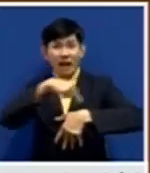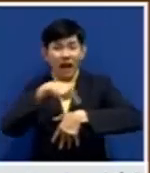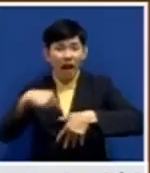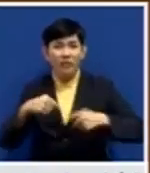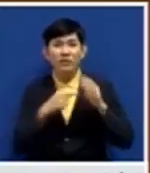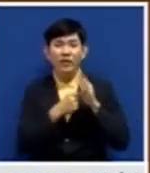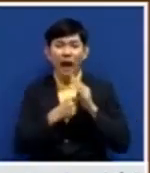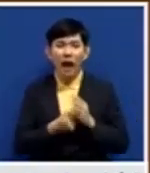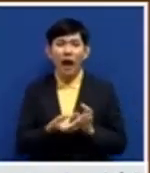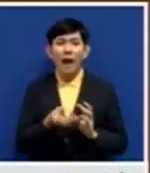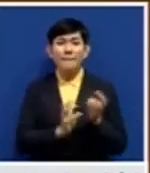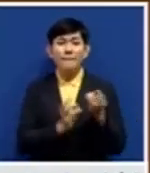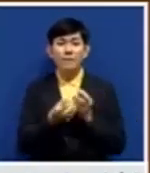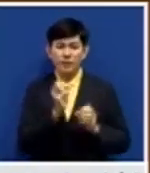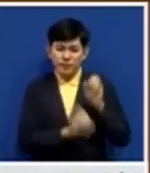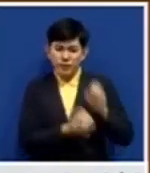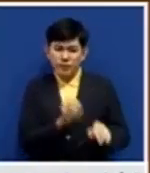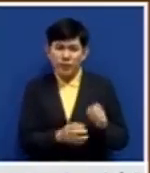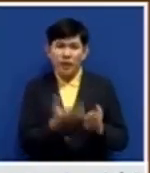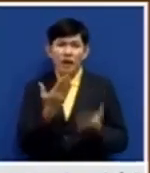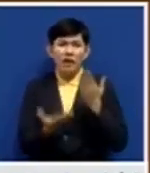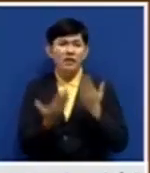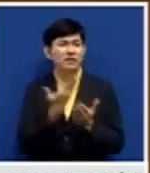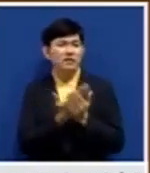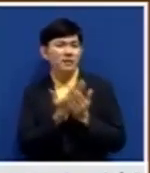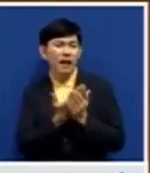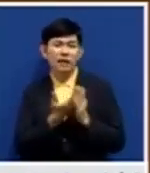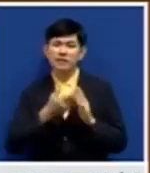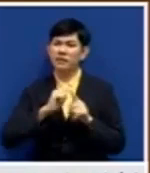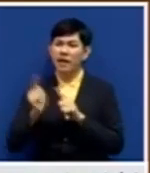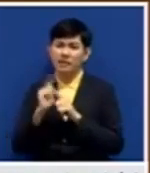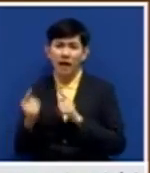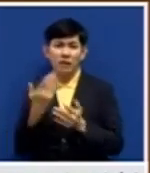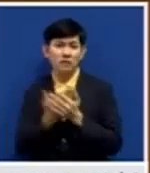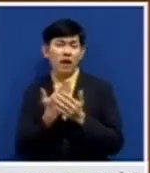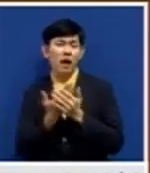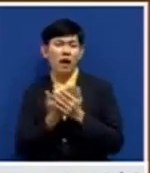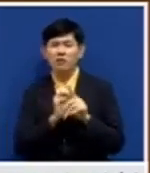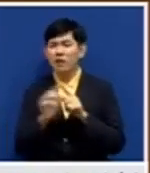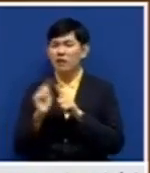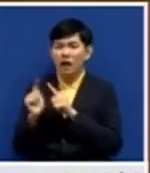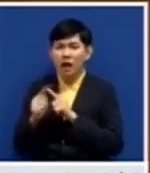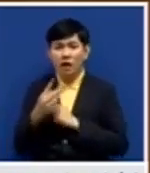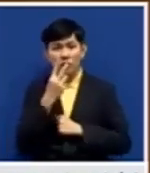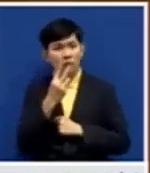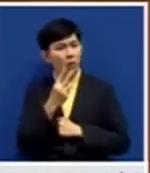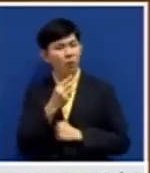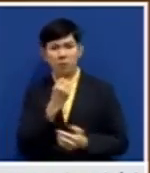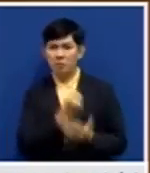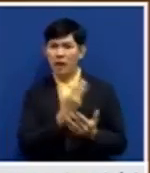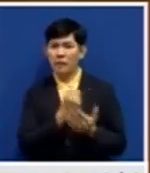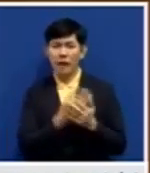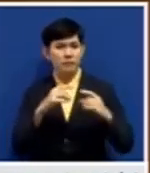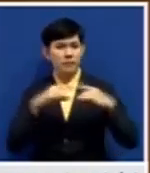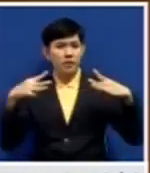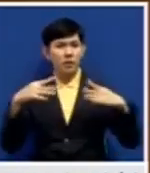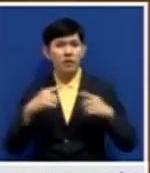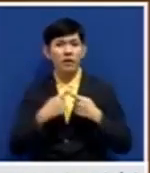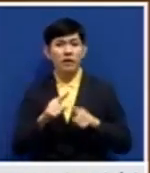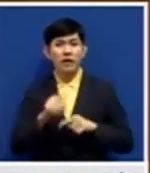ปุ๋ยไม่ว่าค่าใช้จ่ายใดๆทั้งสิ้นราคาทุกอย่างเนี่ยไม่เอื้อมเลยเขาเลยทำไมต่าง